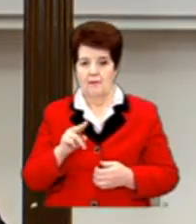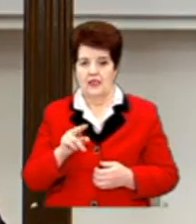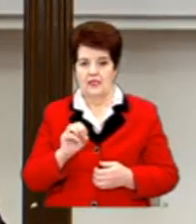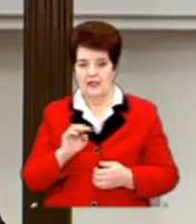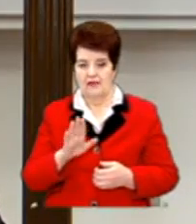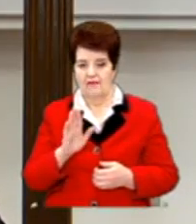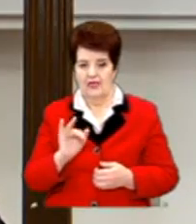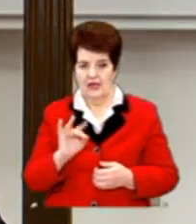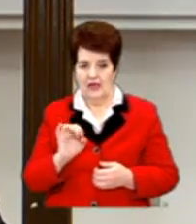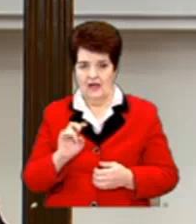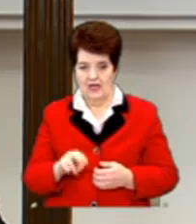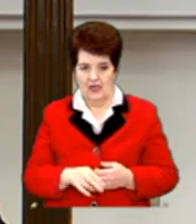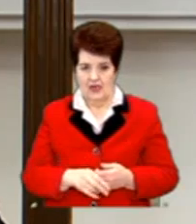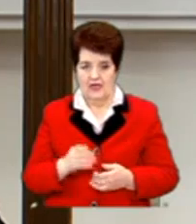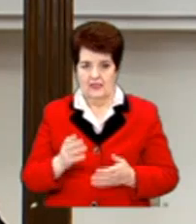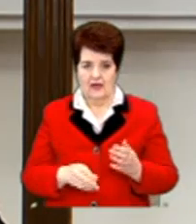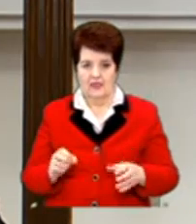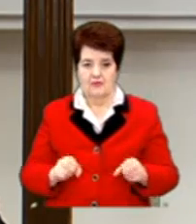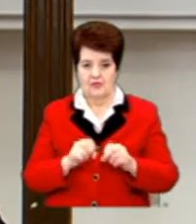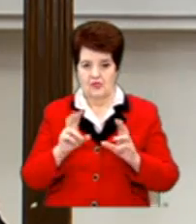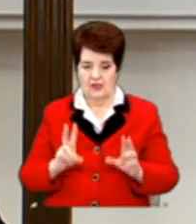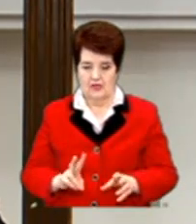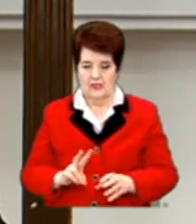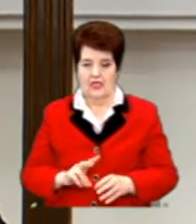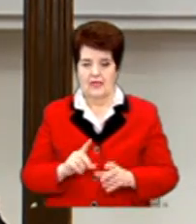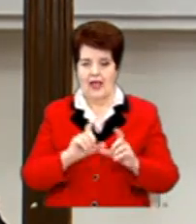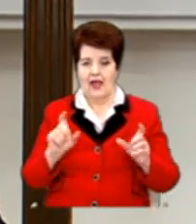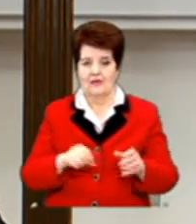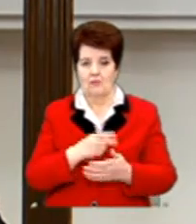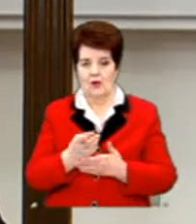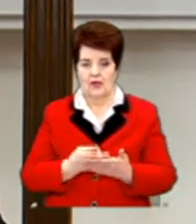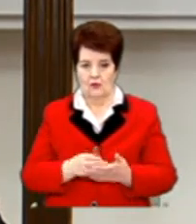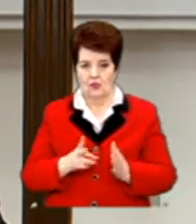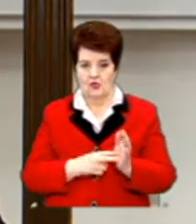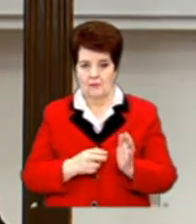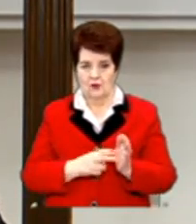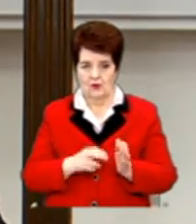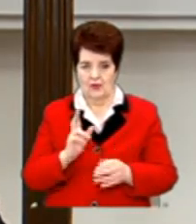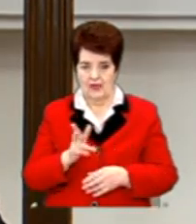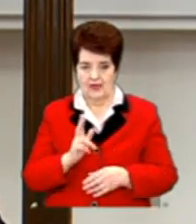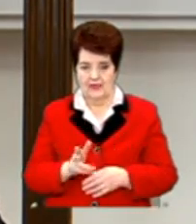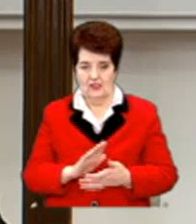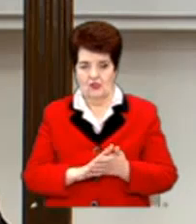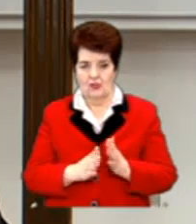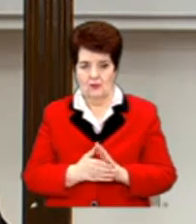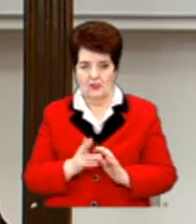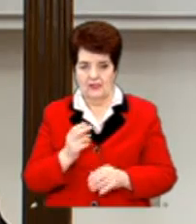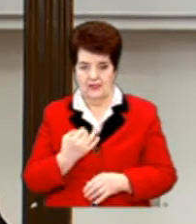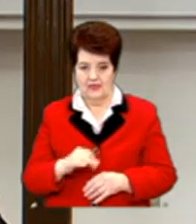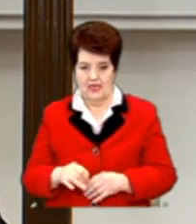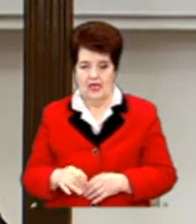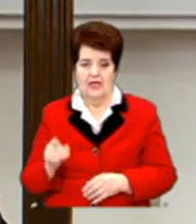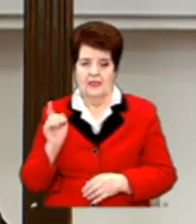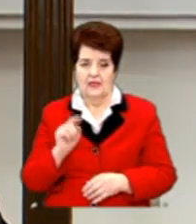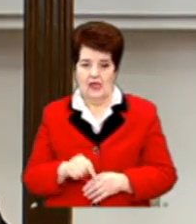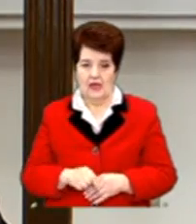de asistență medicală specializată de ambulator, deci avem 730 de poziții, dintre